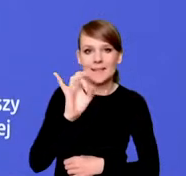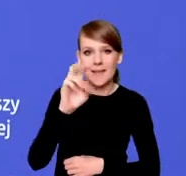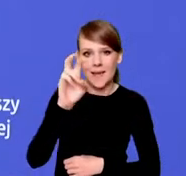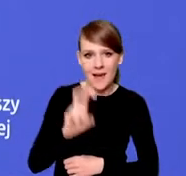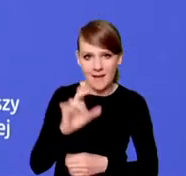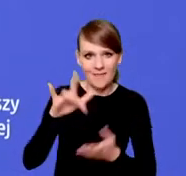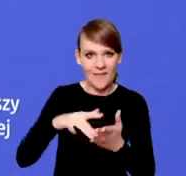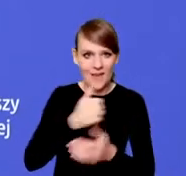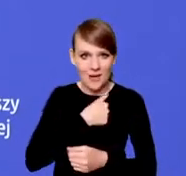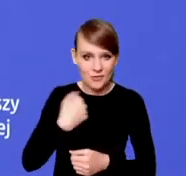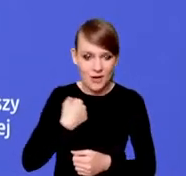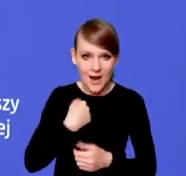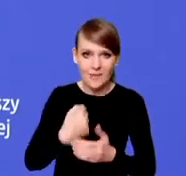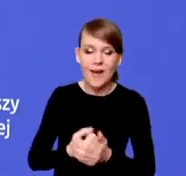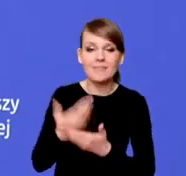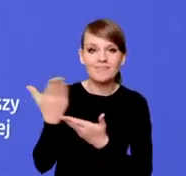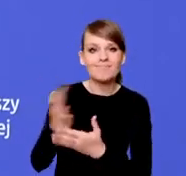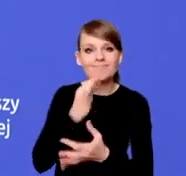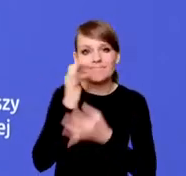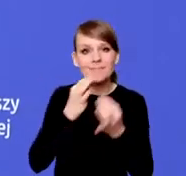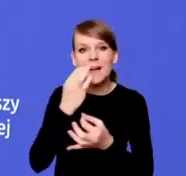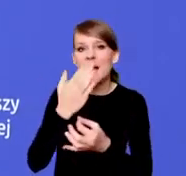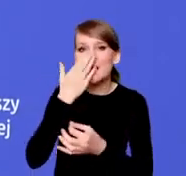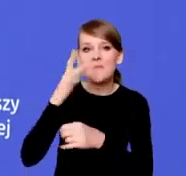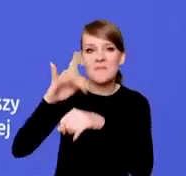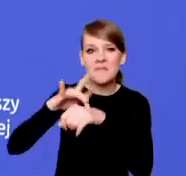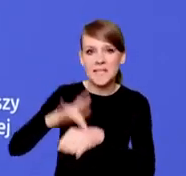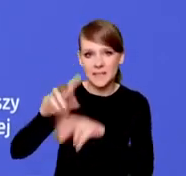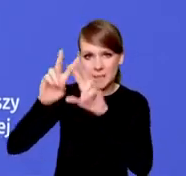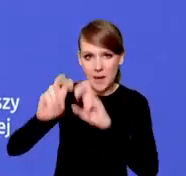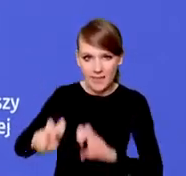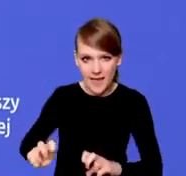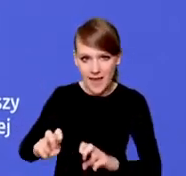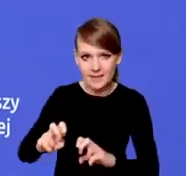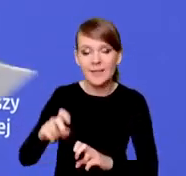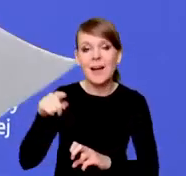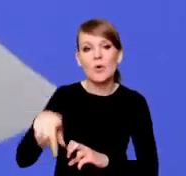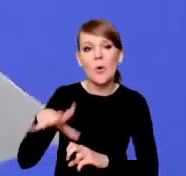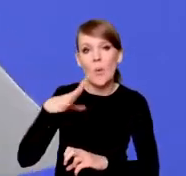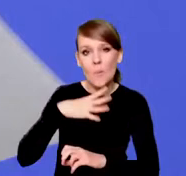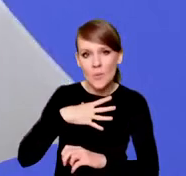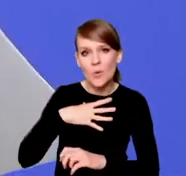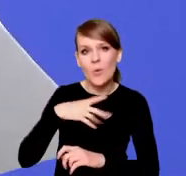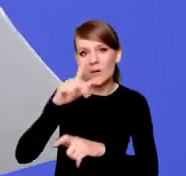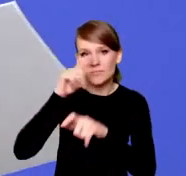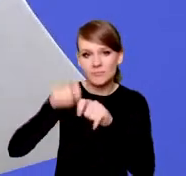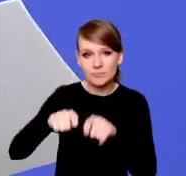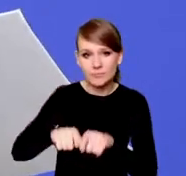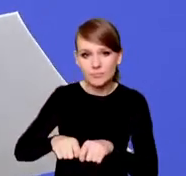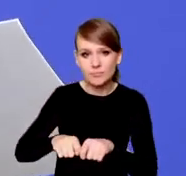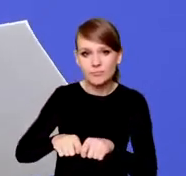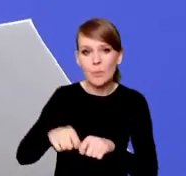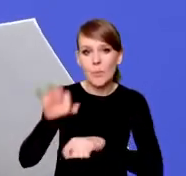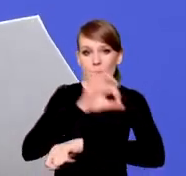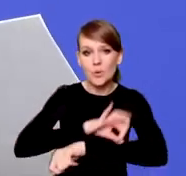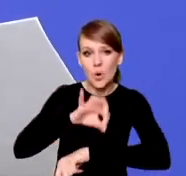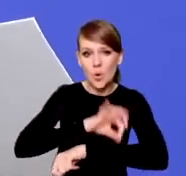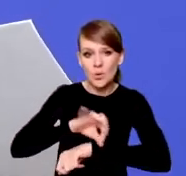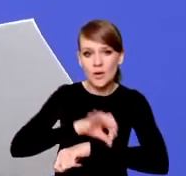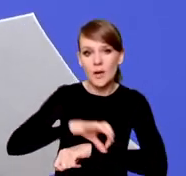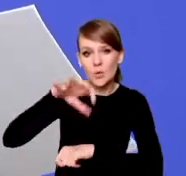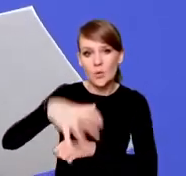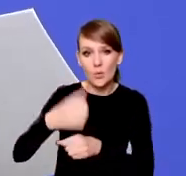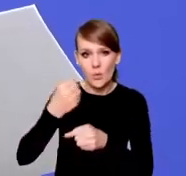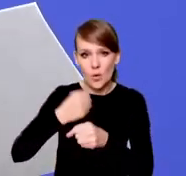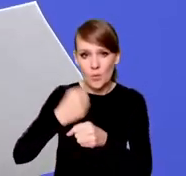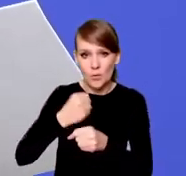przedstawiła Państwu wyniki badania, które były realizowane właśnie w ramach projektu badawczego Grupy Roboczej do